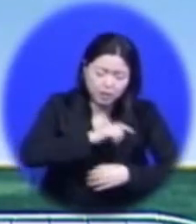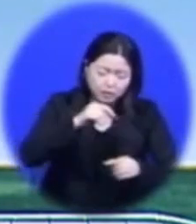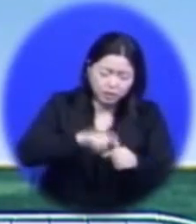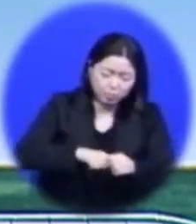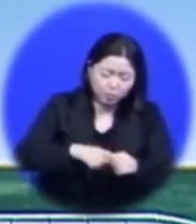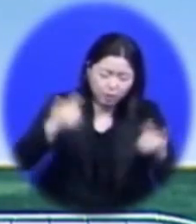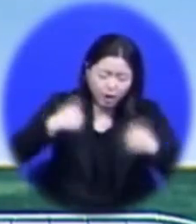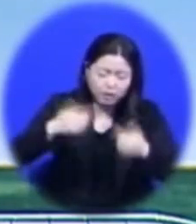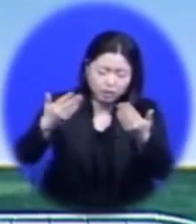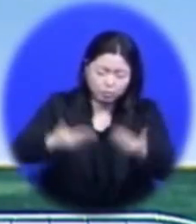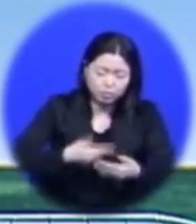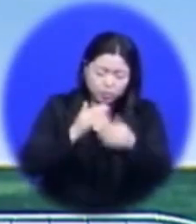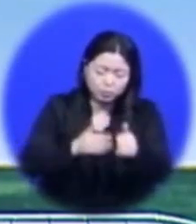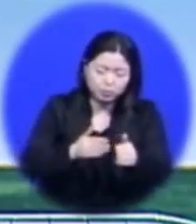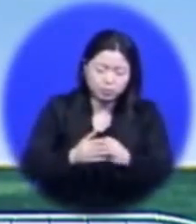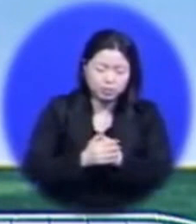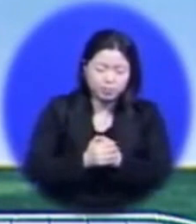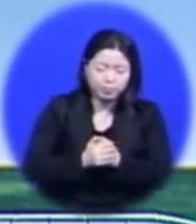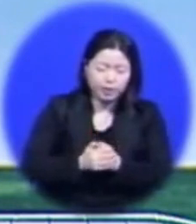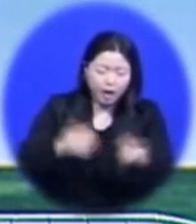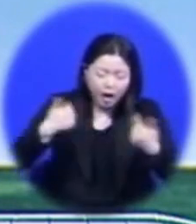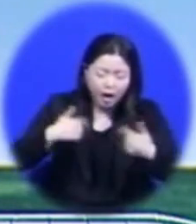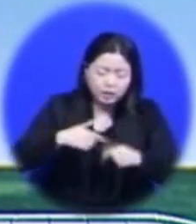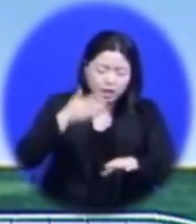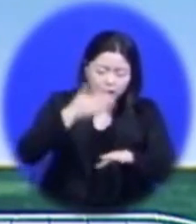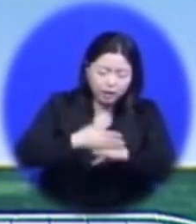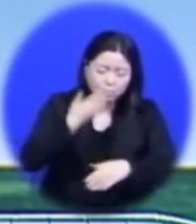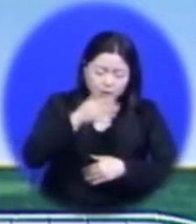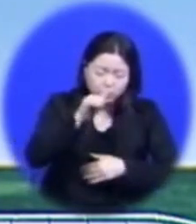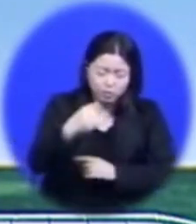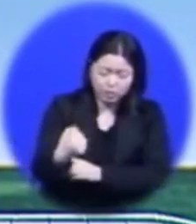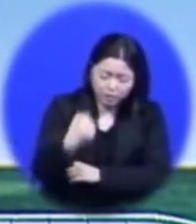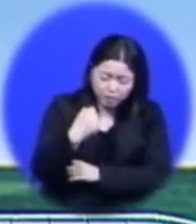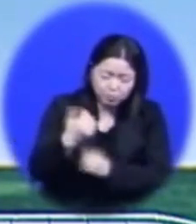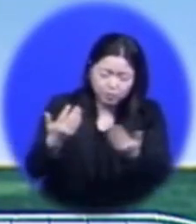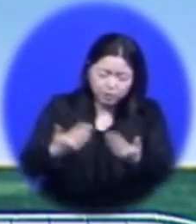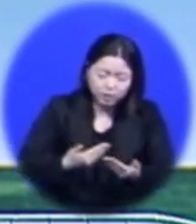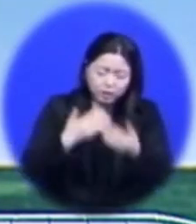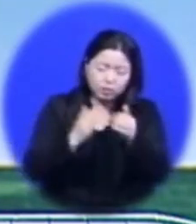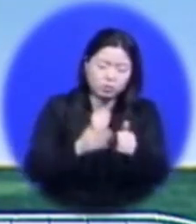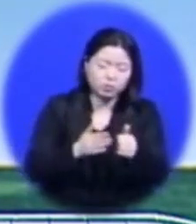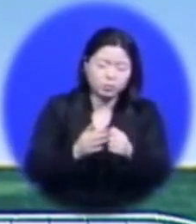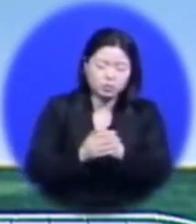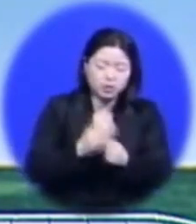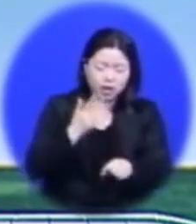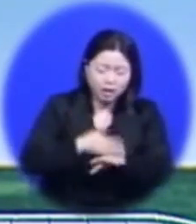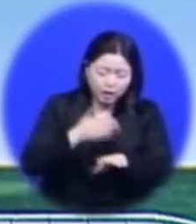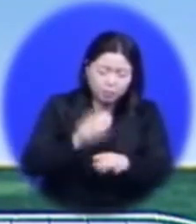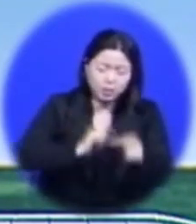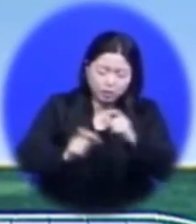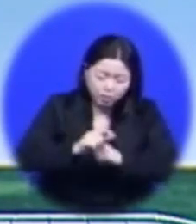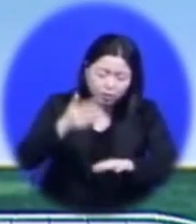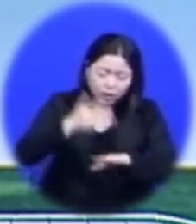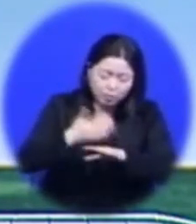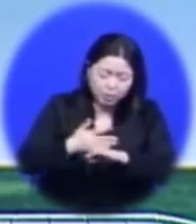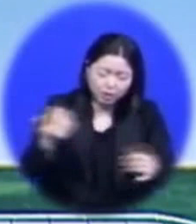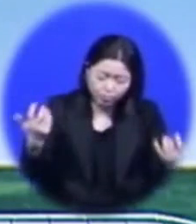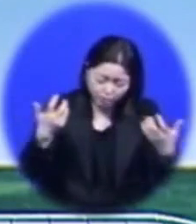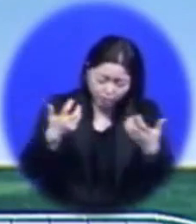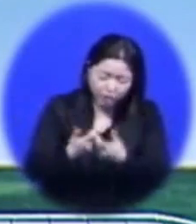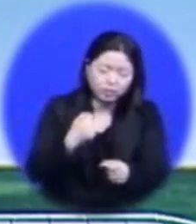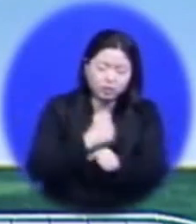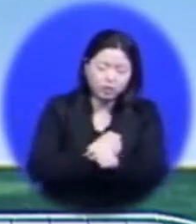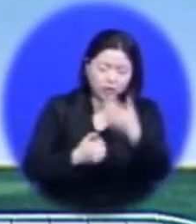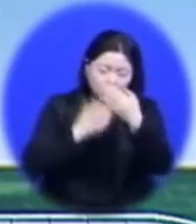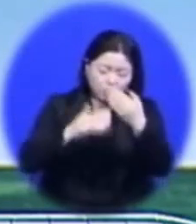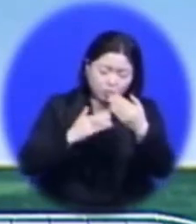항상 주소서. 항상 감사할 수 있는 힘이 있게 해주소서. 감사에 감사가 넘치게 주님